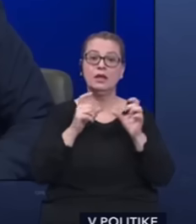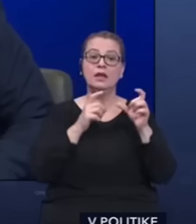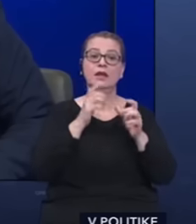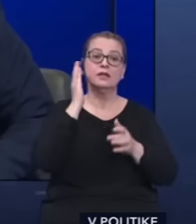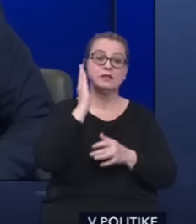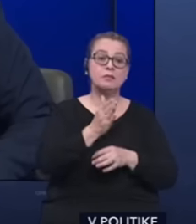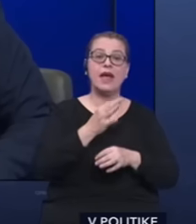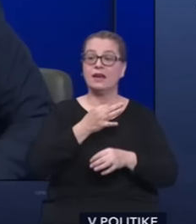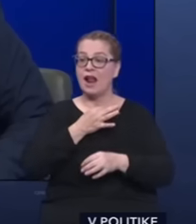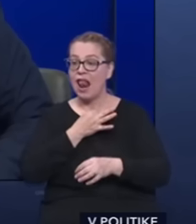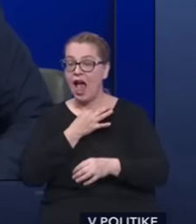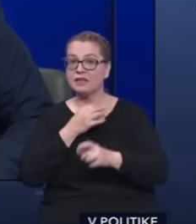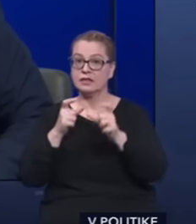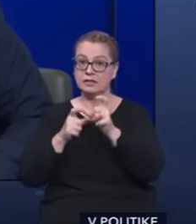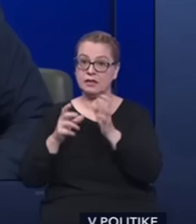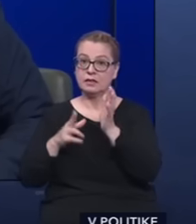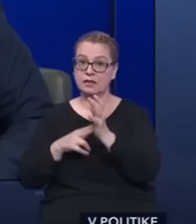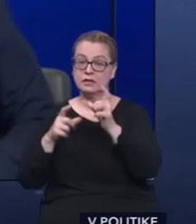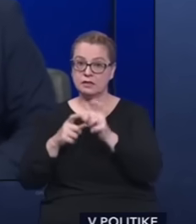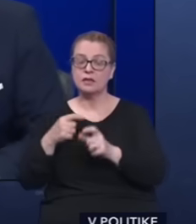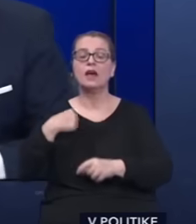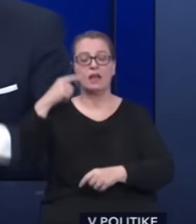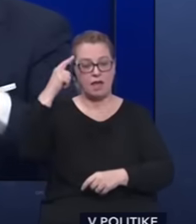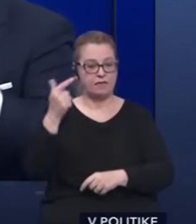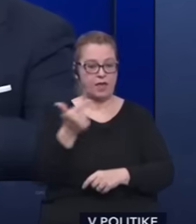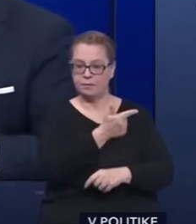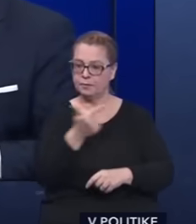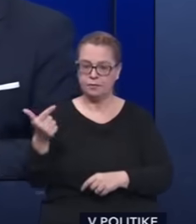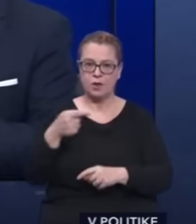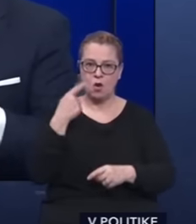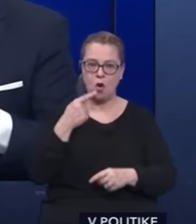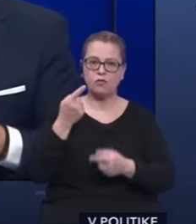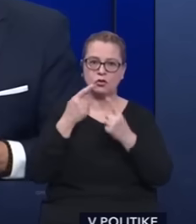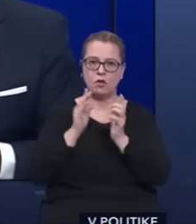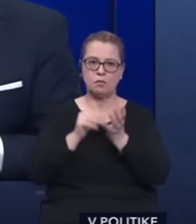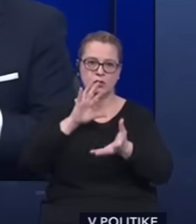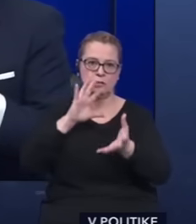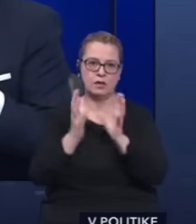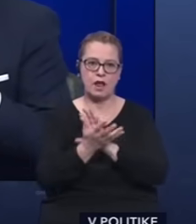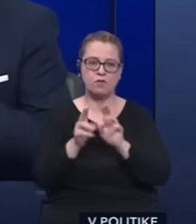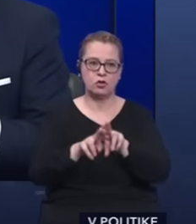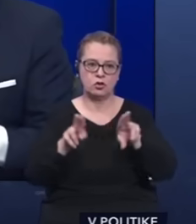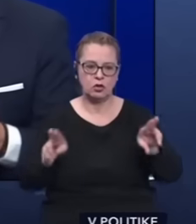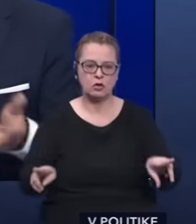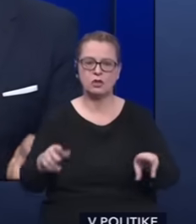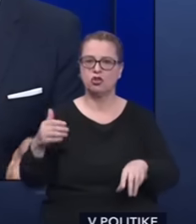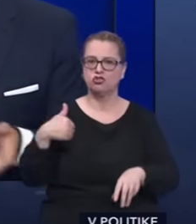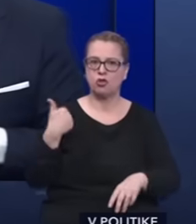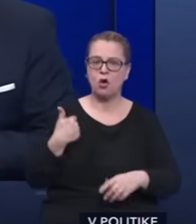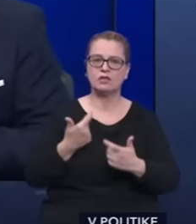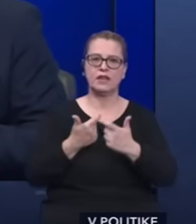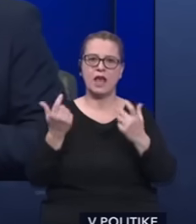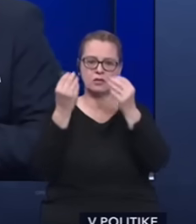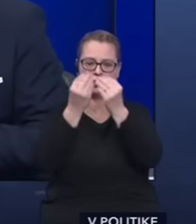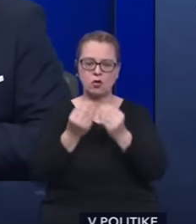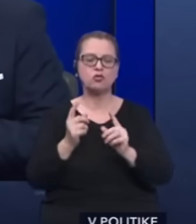kde ja s týmito dvoma viem rozprávať o tom, že Slovensko potrebuje reformu v justícii, v školstve, jasnú koncepciu, čo bude štátne,